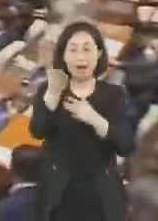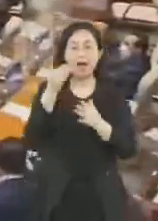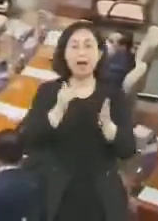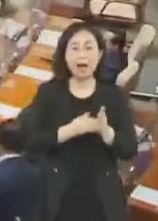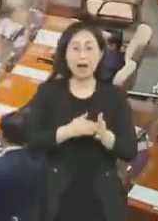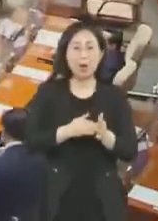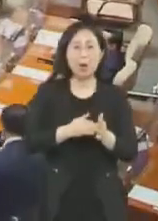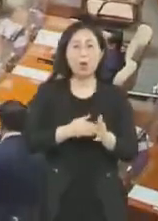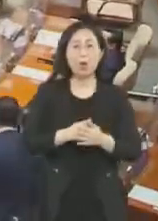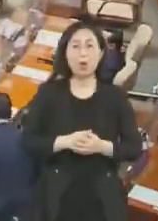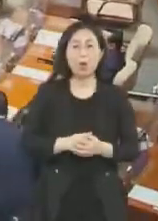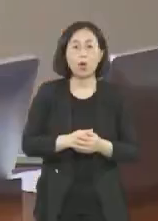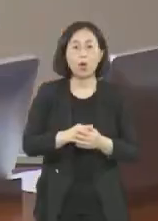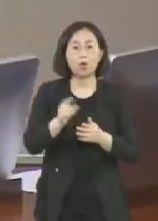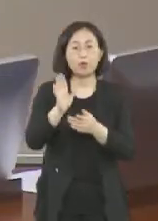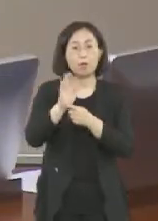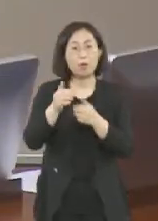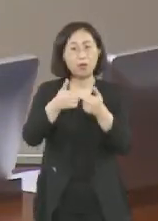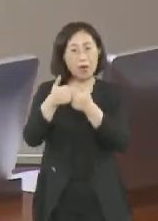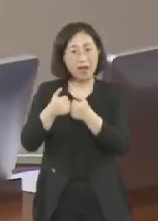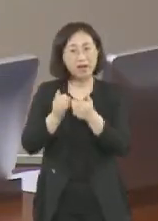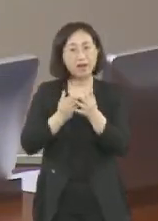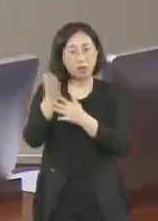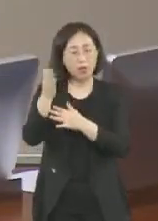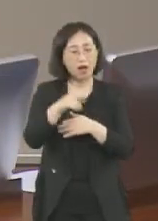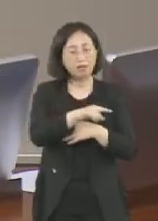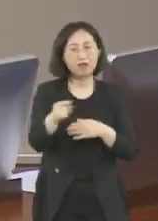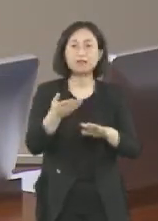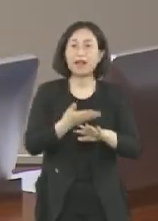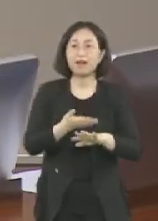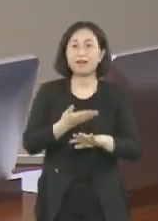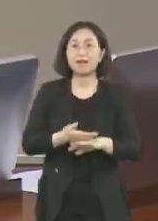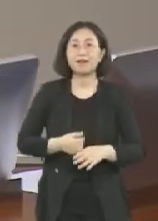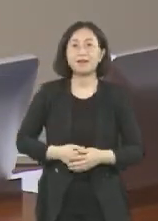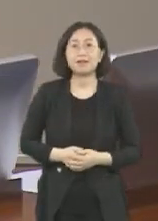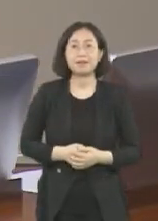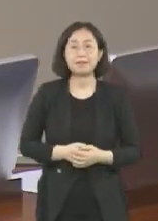관련법은 161일 만에 본회의를 통과해서 대조를 이루고 있습니다.